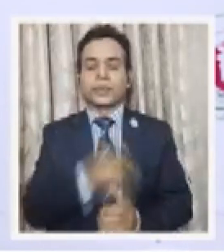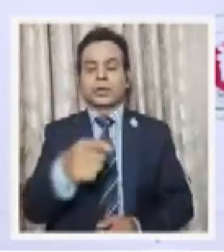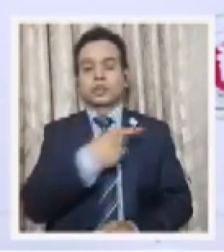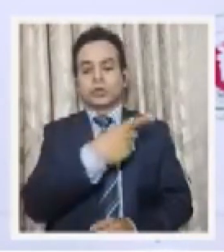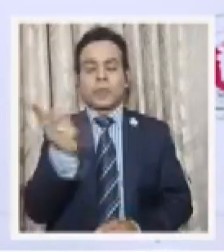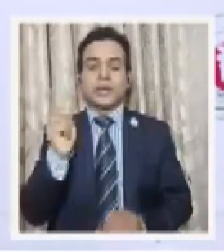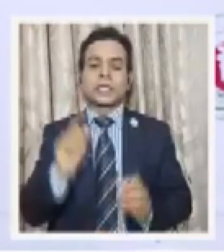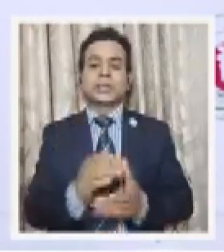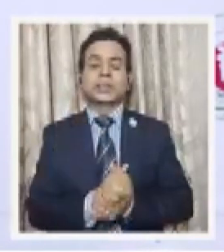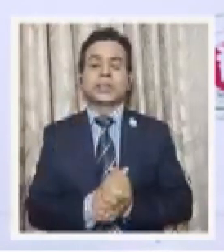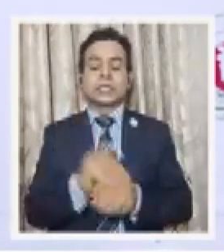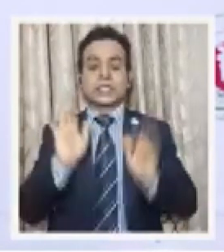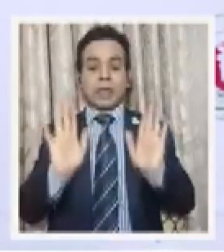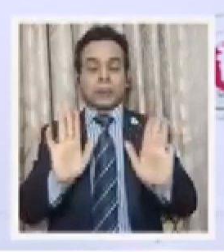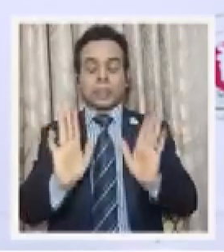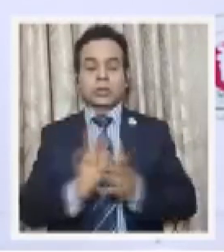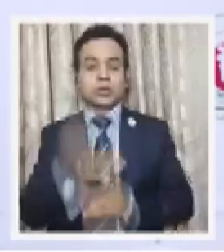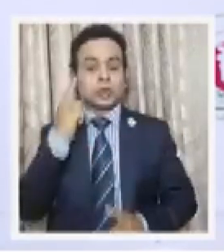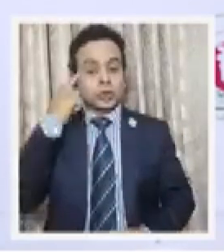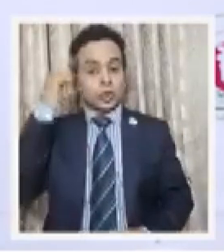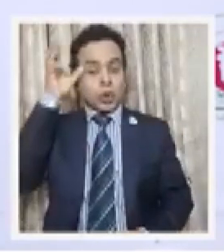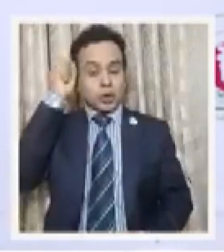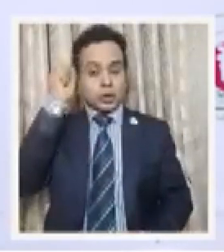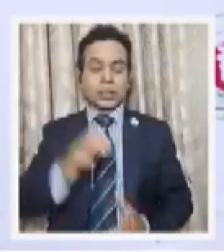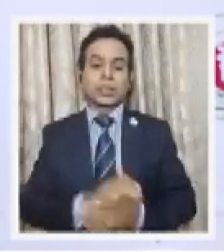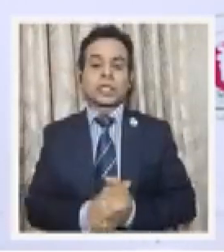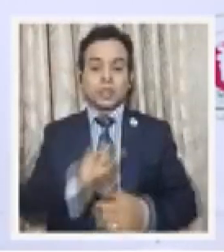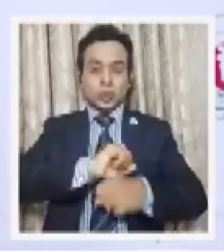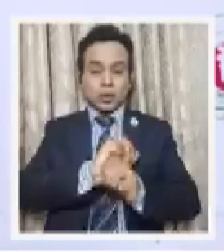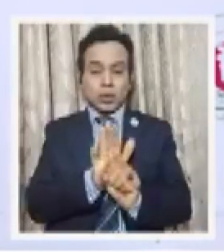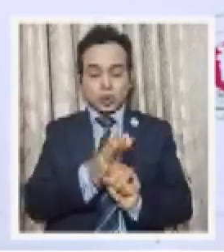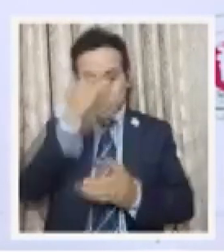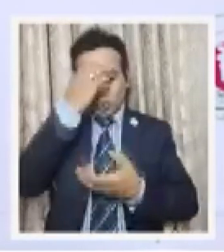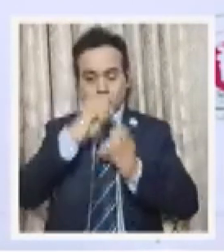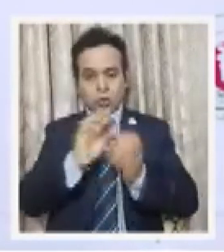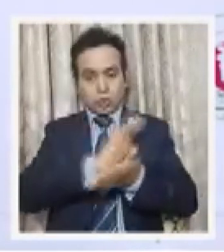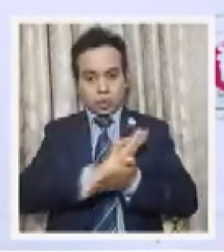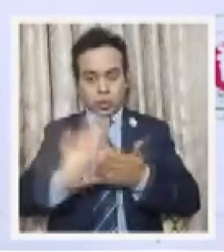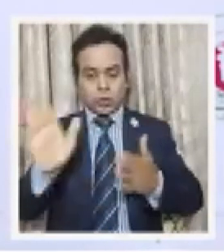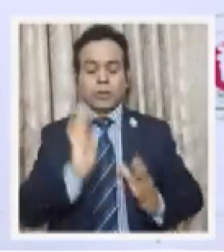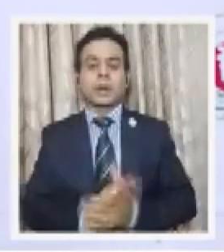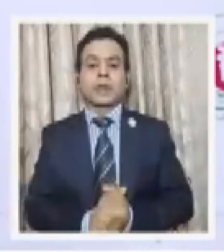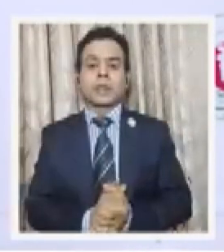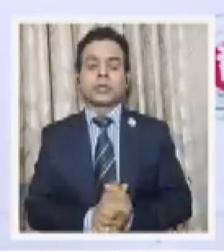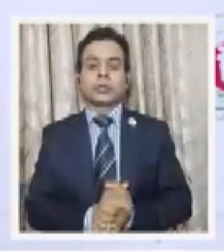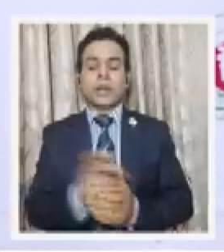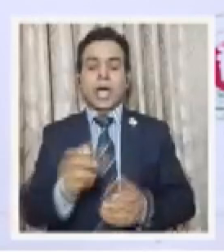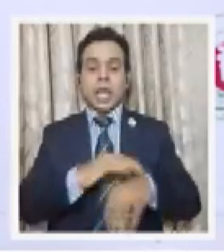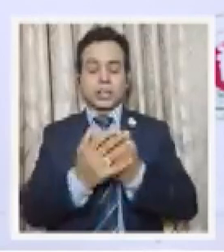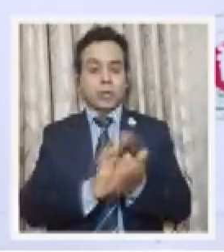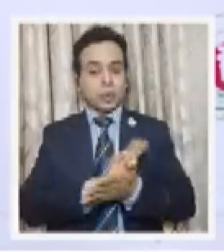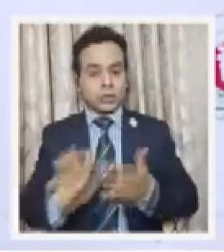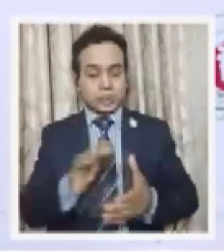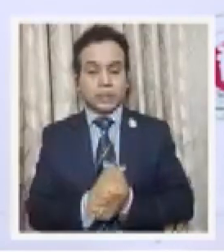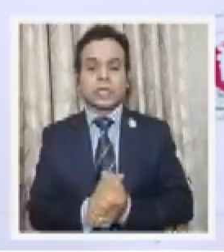আপনার অপরিচ্ছন্ন হাত নাক চোখ মুখে ধরবেন না, কারণ এই ভাইরাস নাক চোখ মুখ দিয়ে প্রবেশ করতে